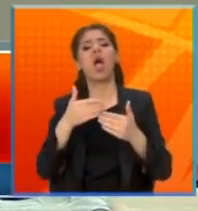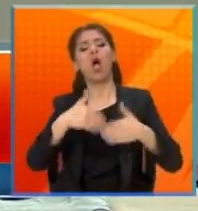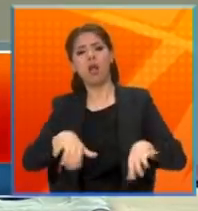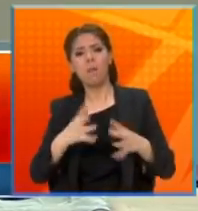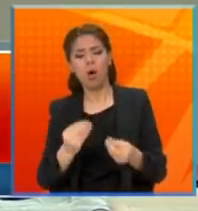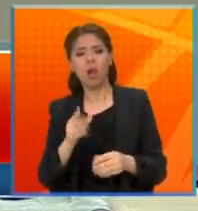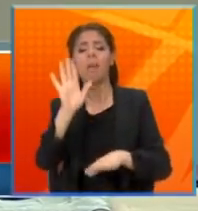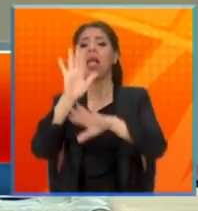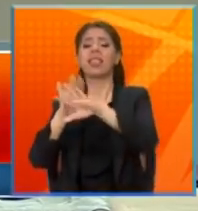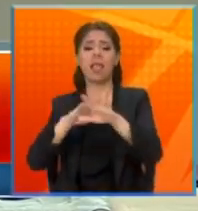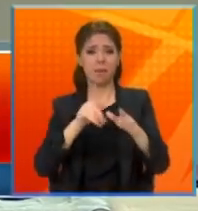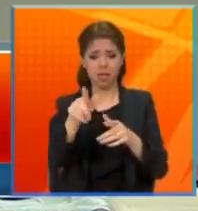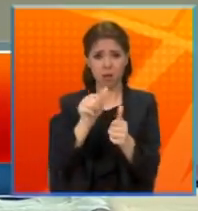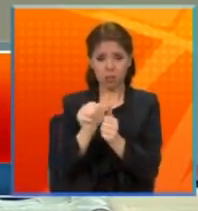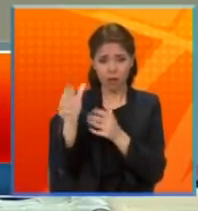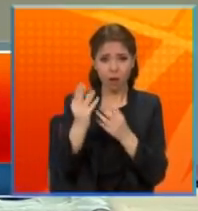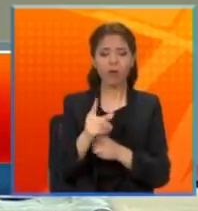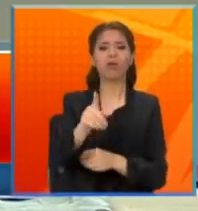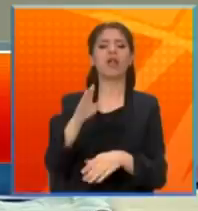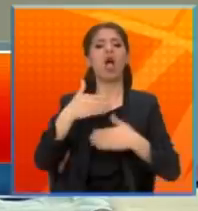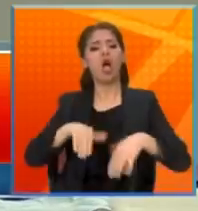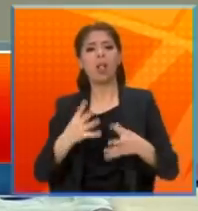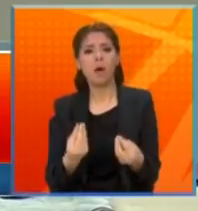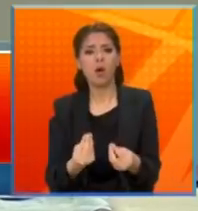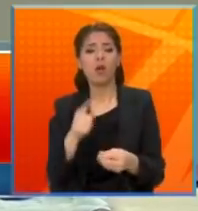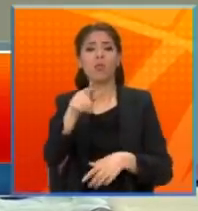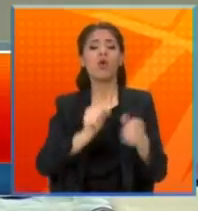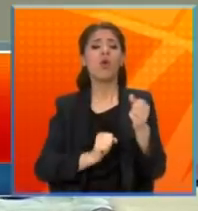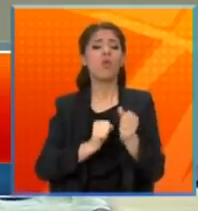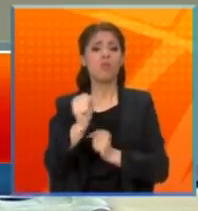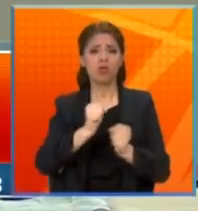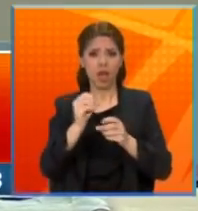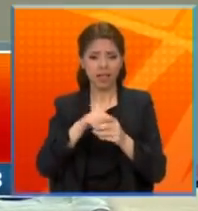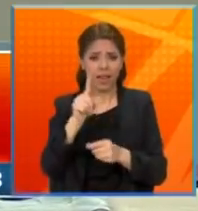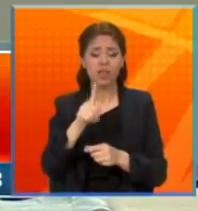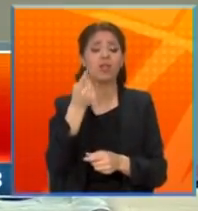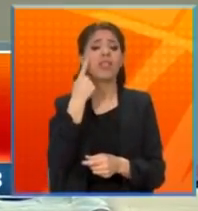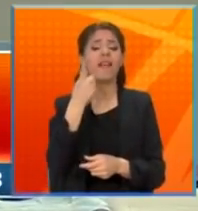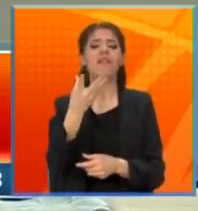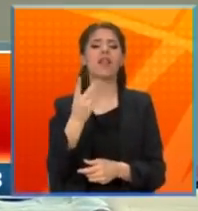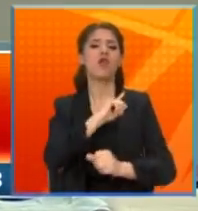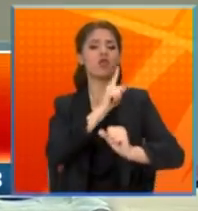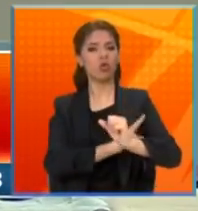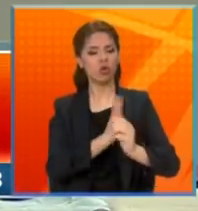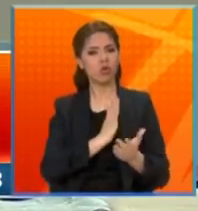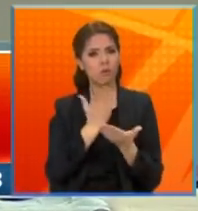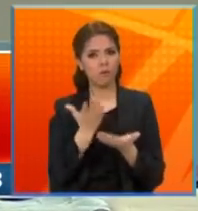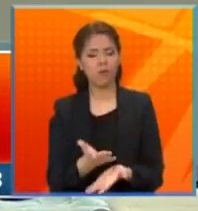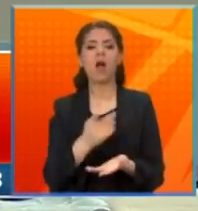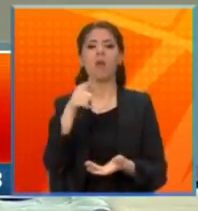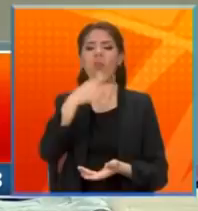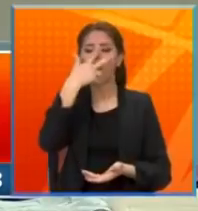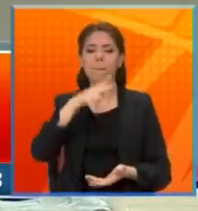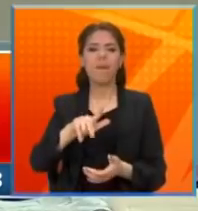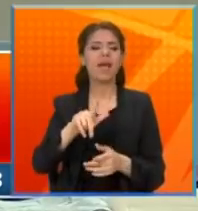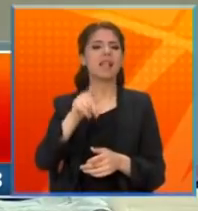Temastan kaçınarak önleyebilirsiniz. Bu mücadelede devletimiz güçlüdür. Benzer